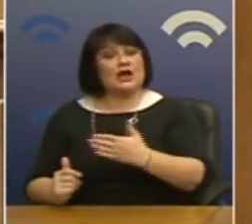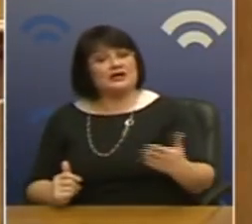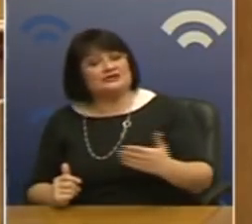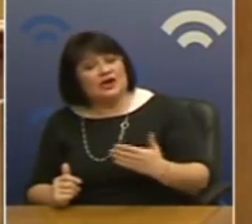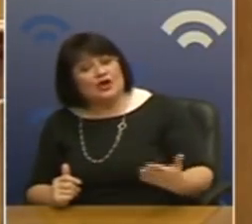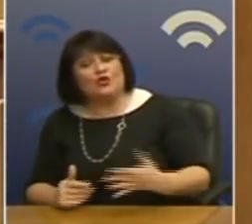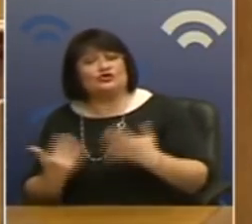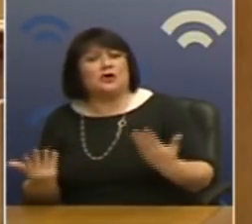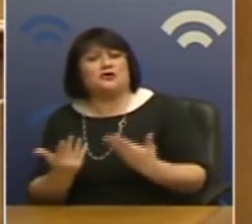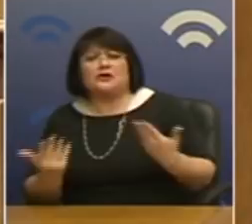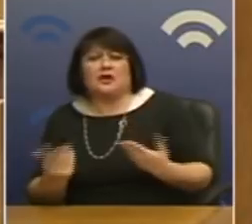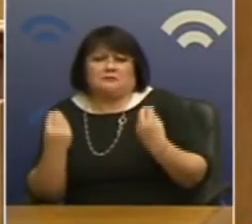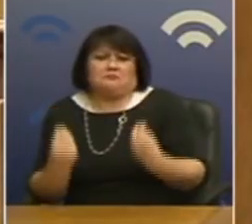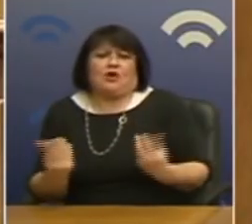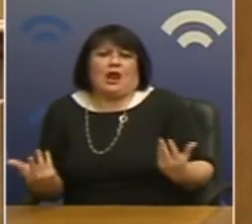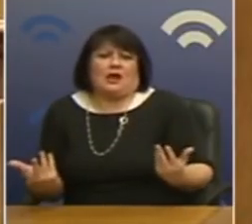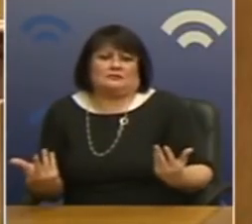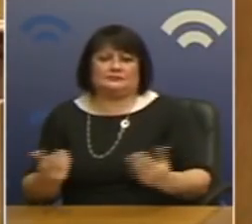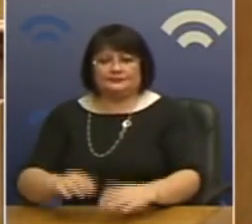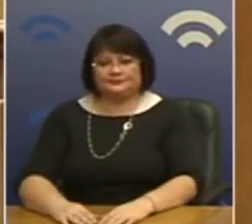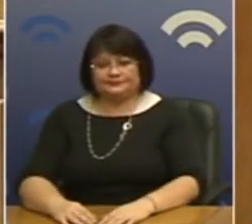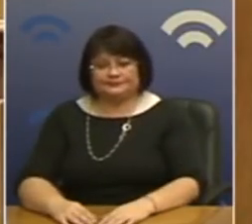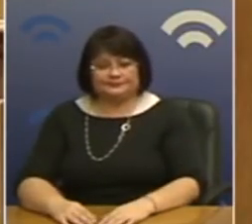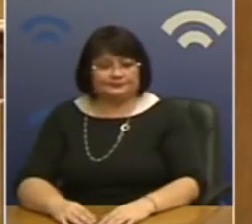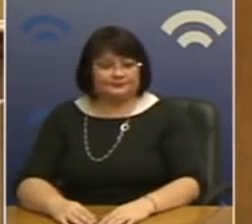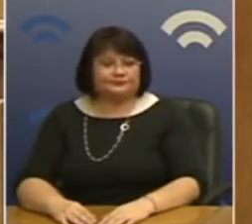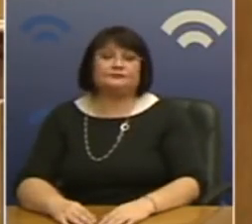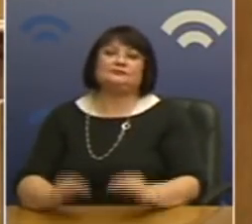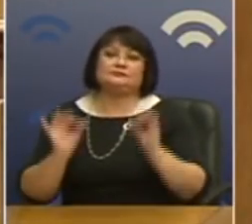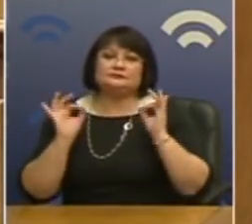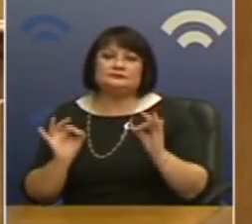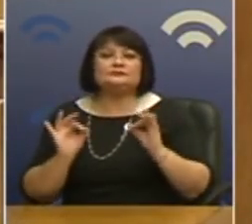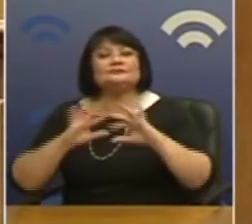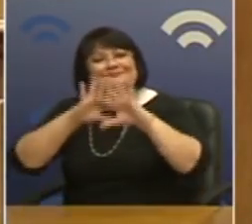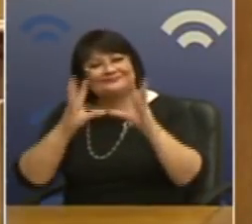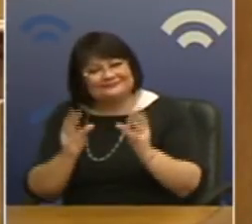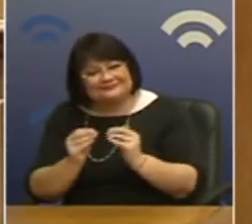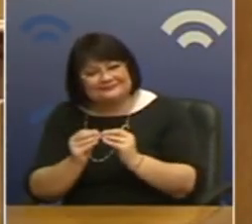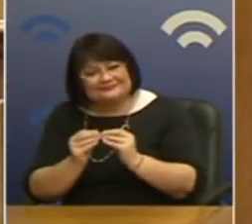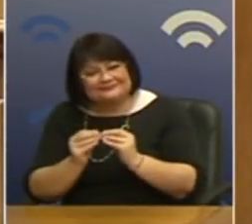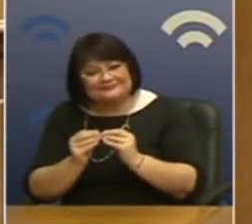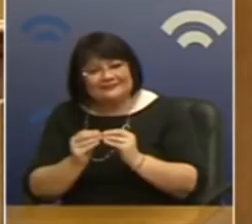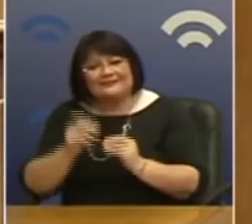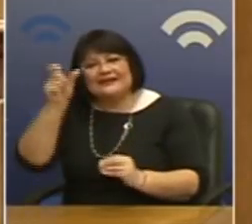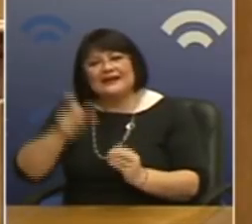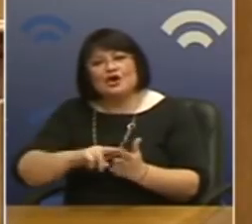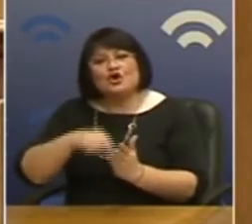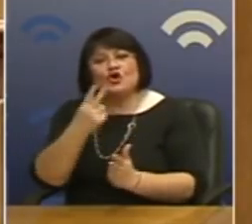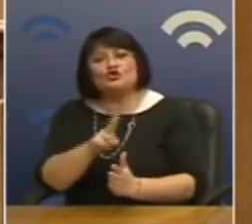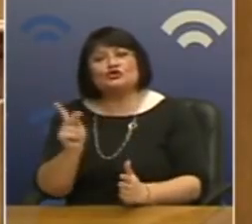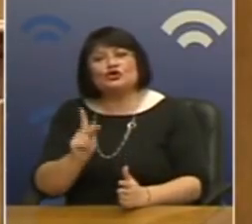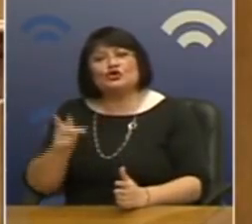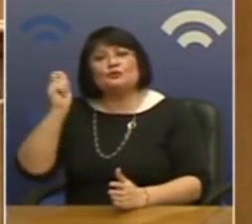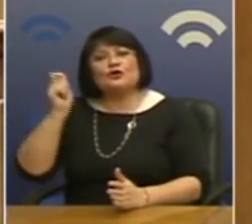πάει λέγοντας, τόσο το καλύτερο. Χώρια φυσικά από το γενικότερο ιδεολογικοπολιτικό ρόλο που παίζει